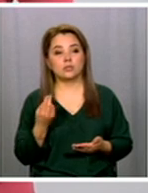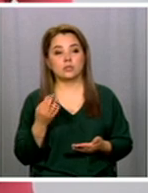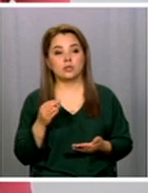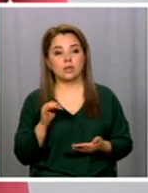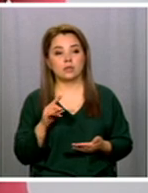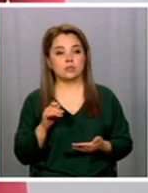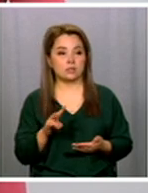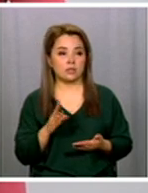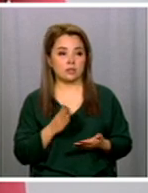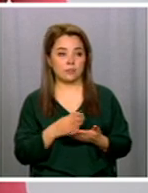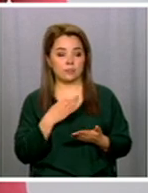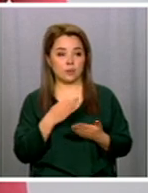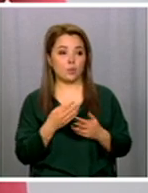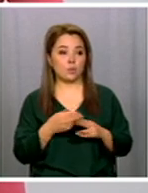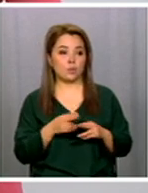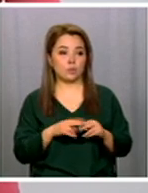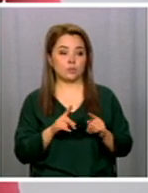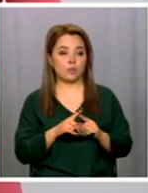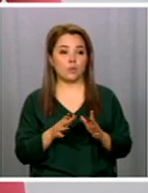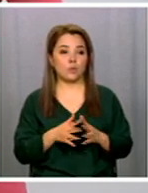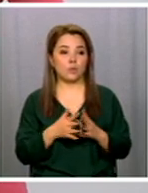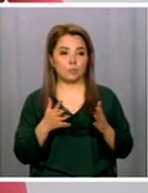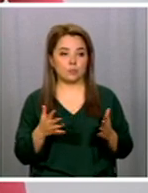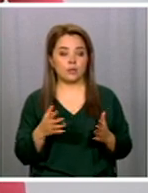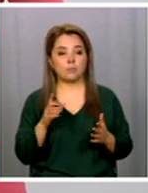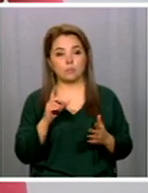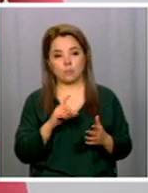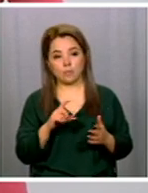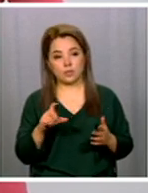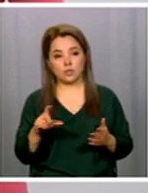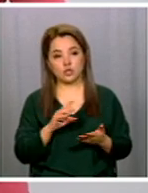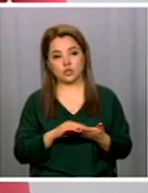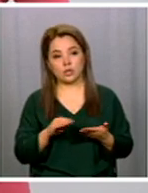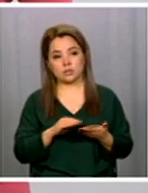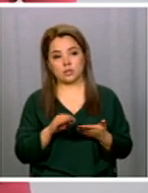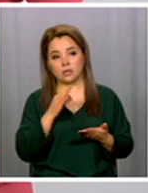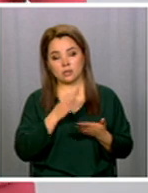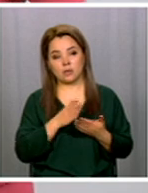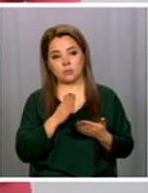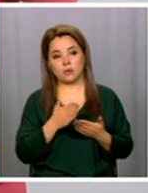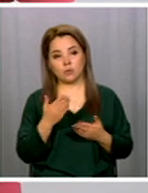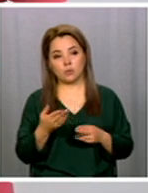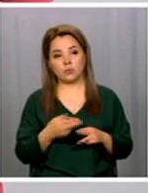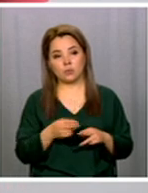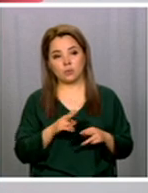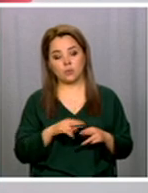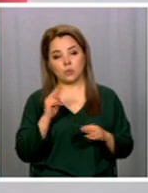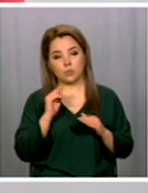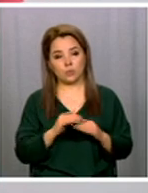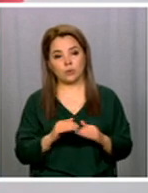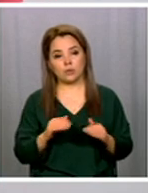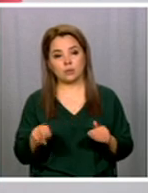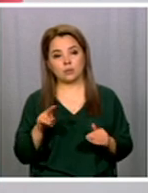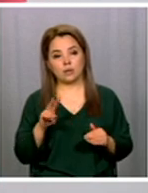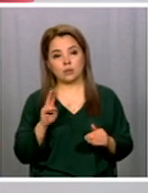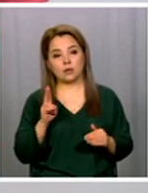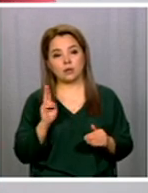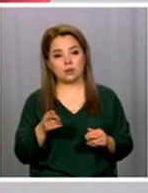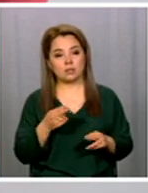цитозин. Біз оларды үлкен бас әріптермен белгілейміз. Сонымен оқушылар, ДНК ол